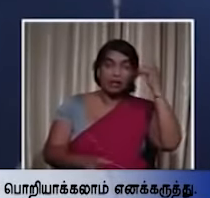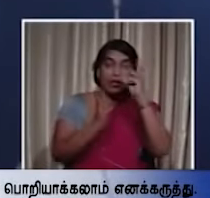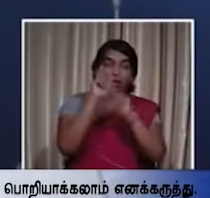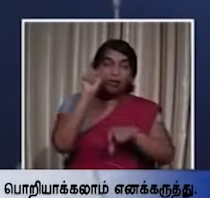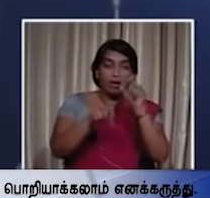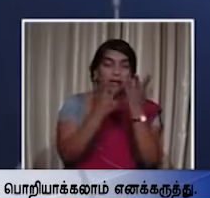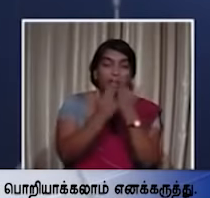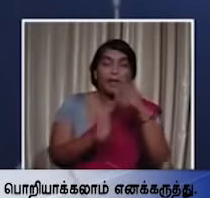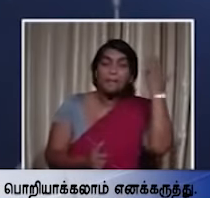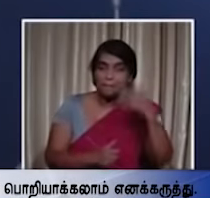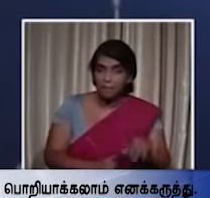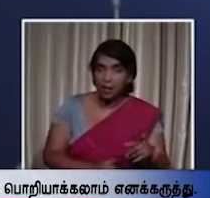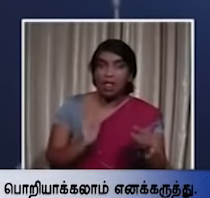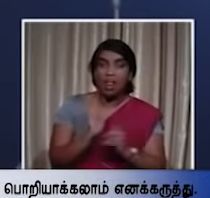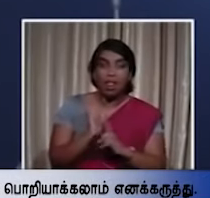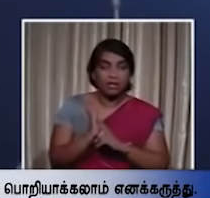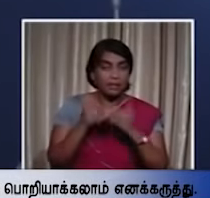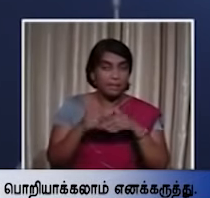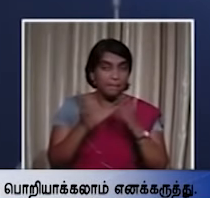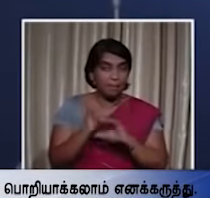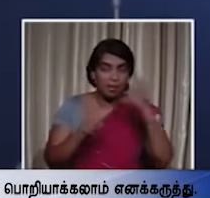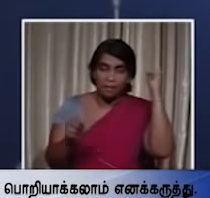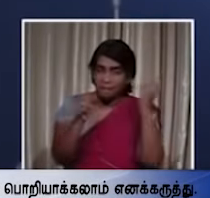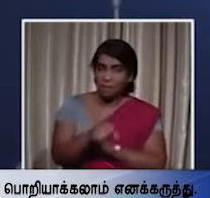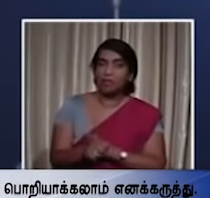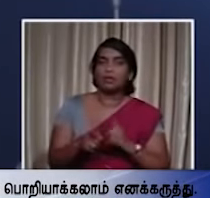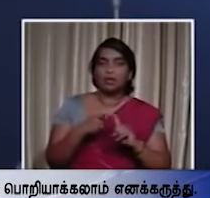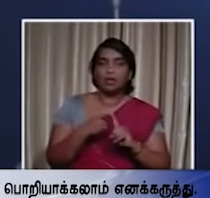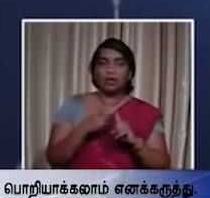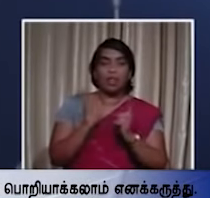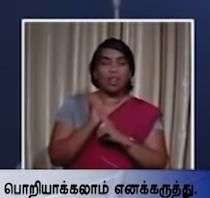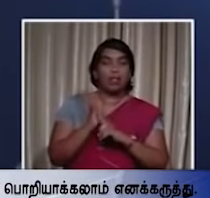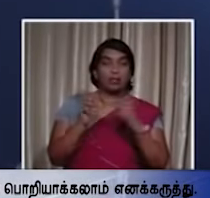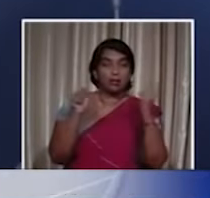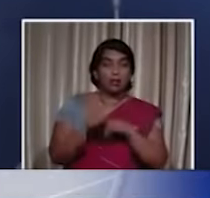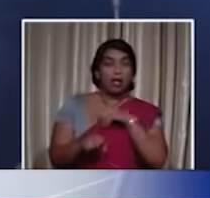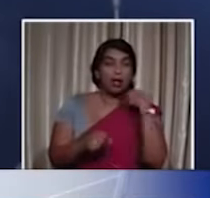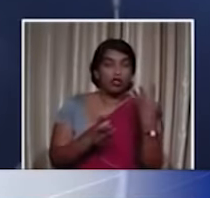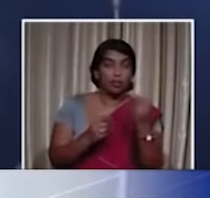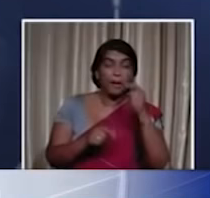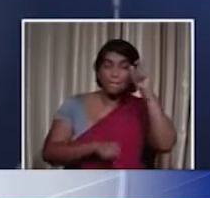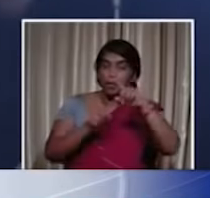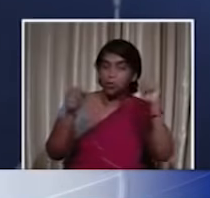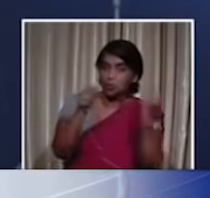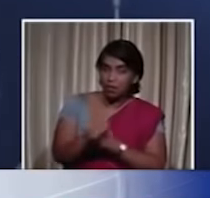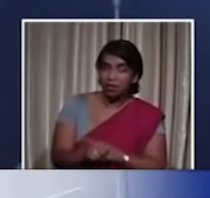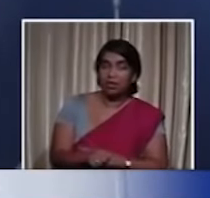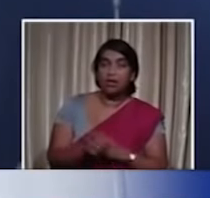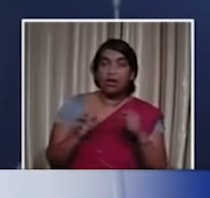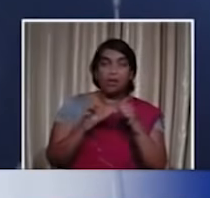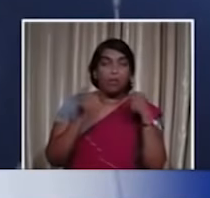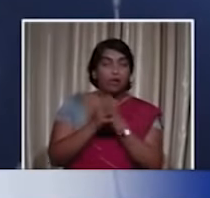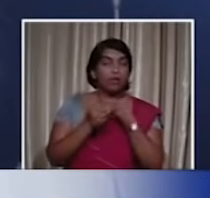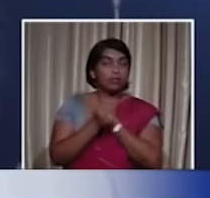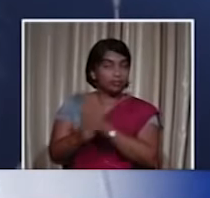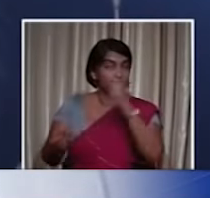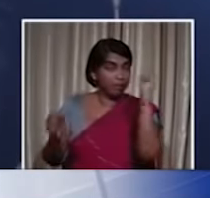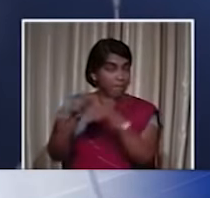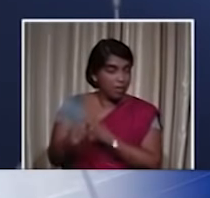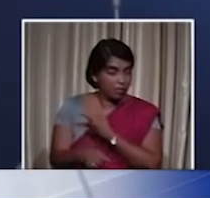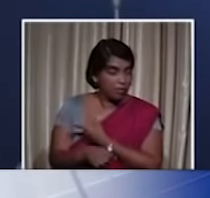இன்று குழந்தைகள் போல் எதிர்த்தரப்பினர் பக்கம் அமர்ந்துள்ளார். அவர் முதலாவதாக பொறுப்பு கூற வேண்டும். இரண்டாவதாக கபுடாஸ் தொடர்பில் முன்னாள்